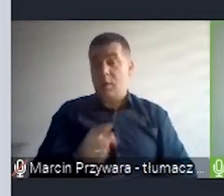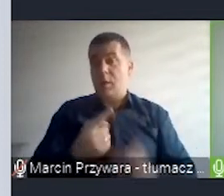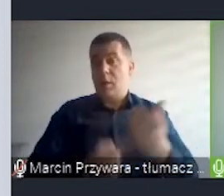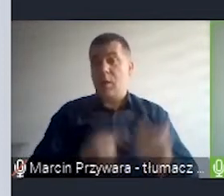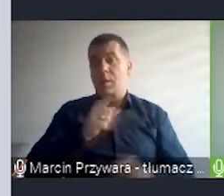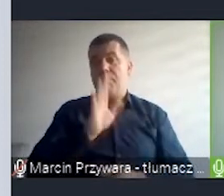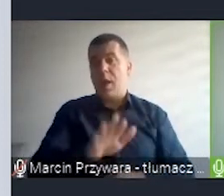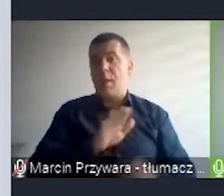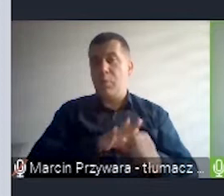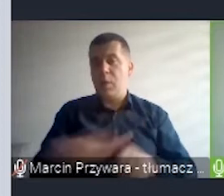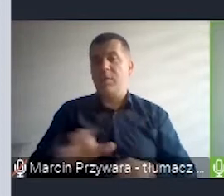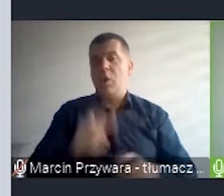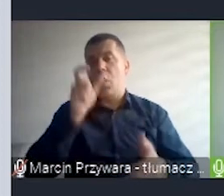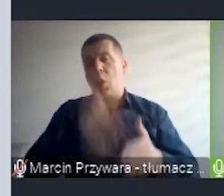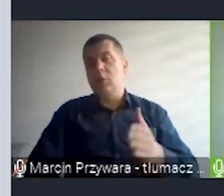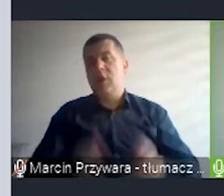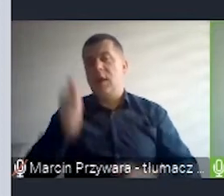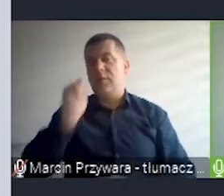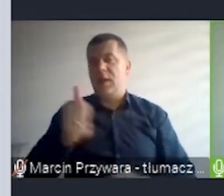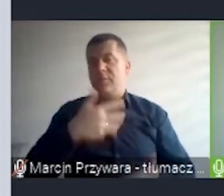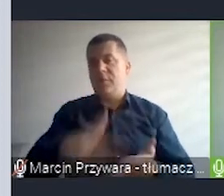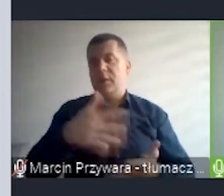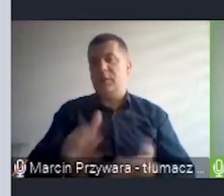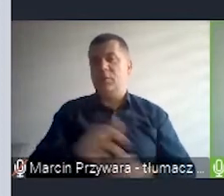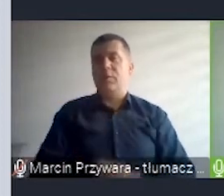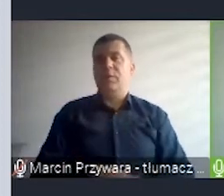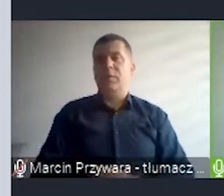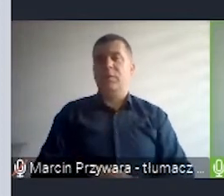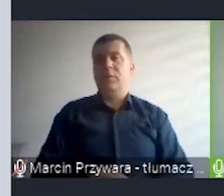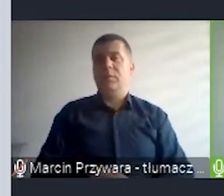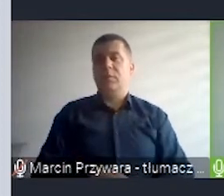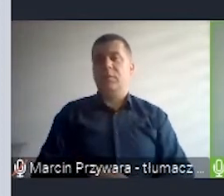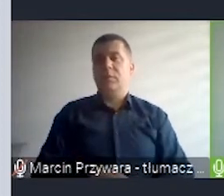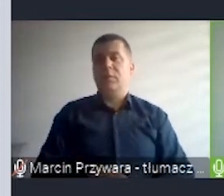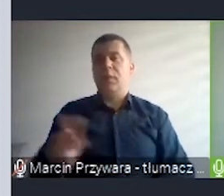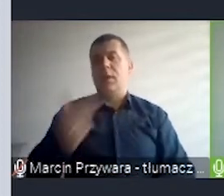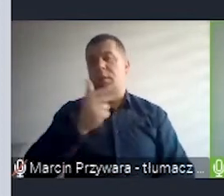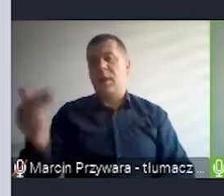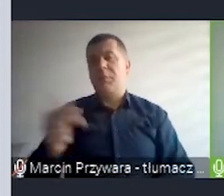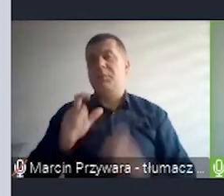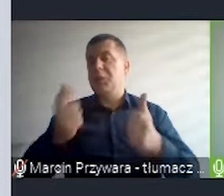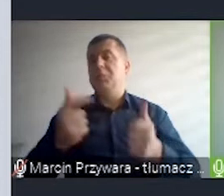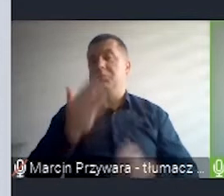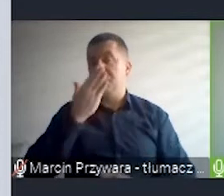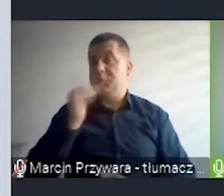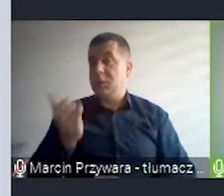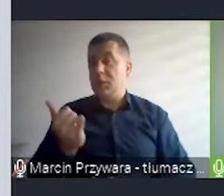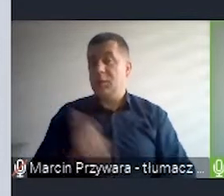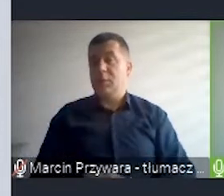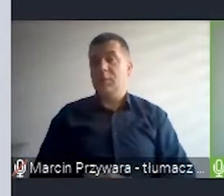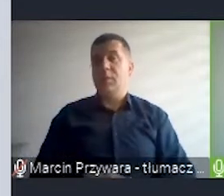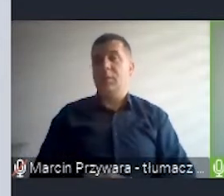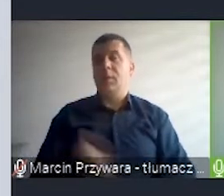będą wpływać na ocenę kwalifikowalności wydatków. A w jakim to temacie może się zdarzyć?